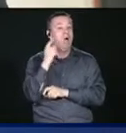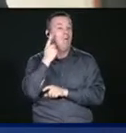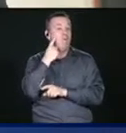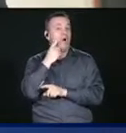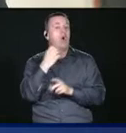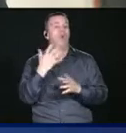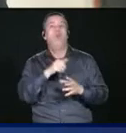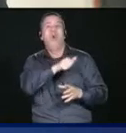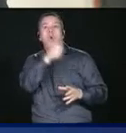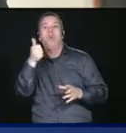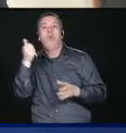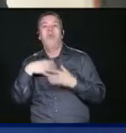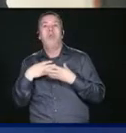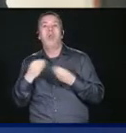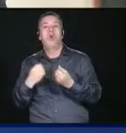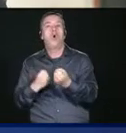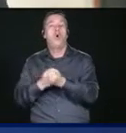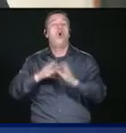faire d'autre pour les appuyer.